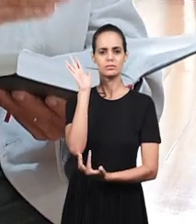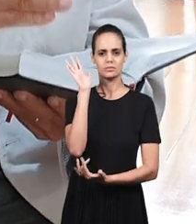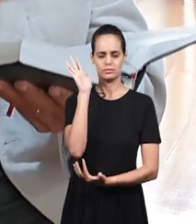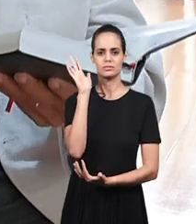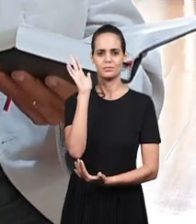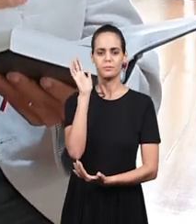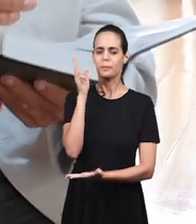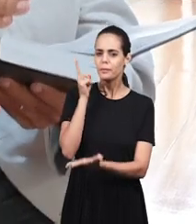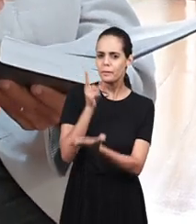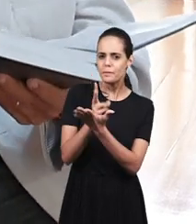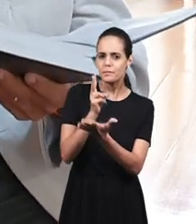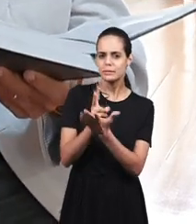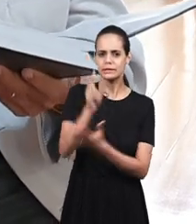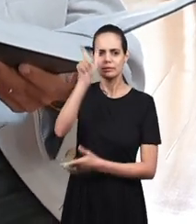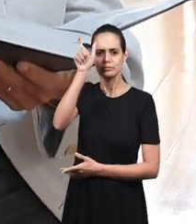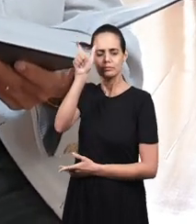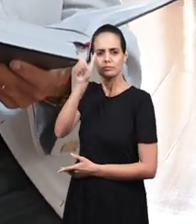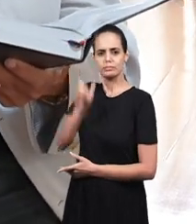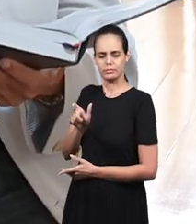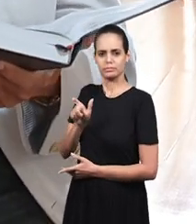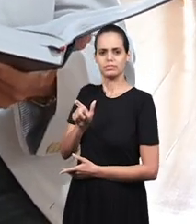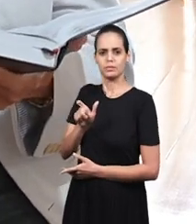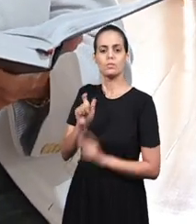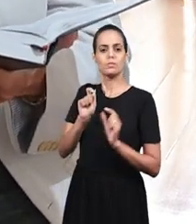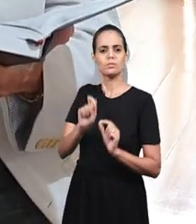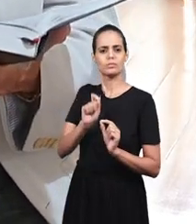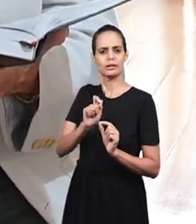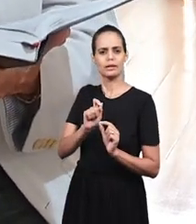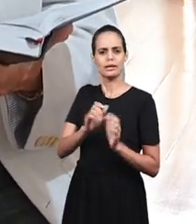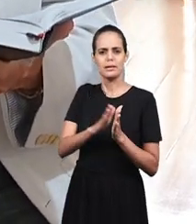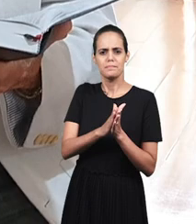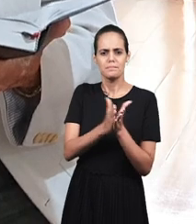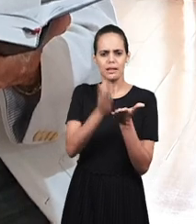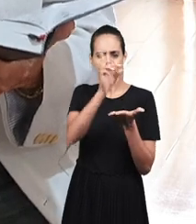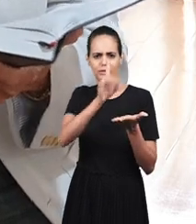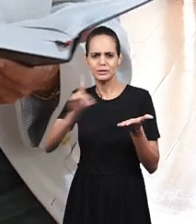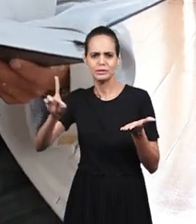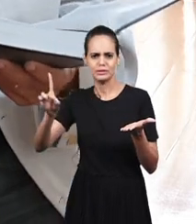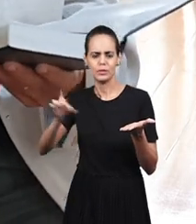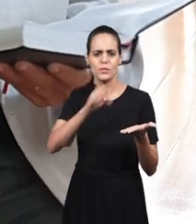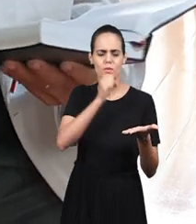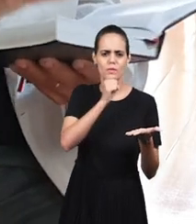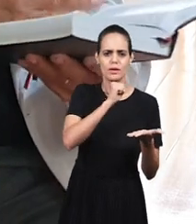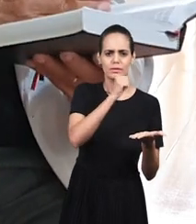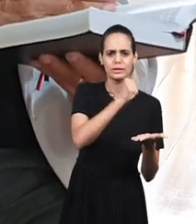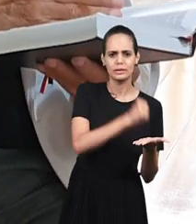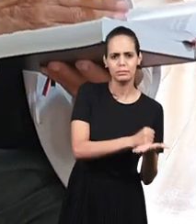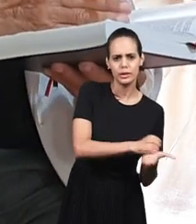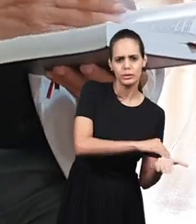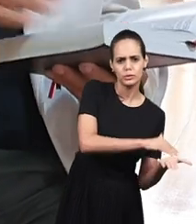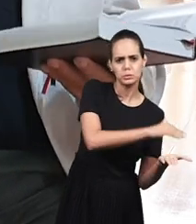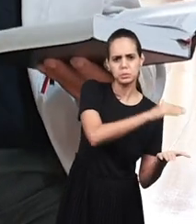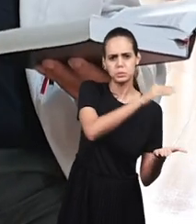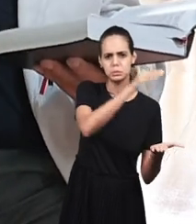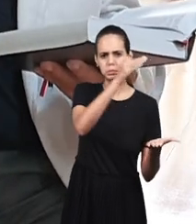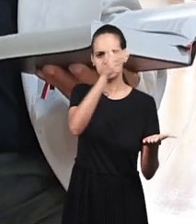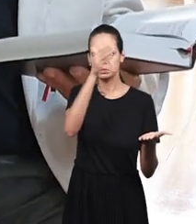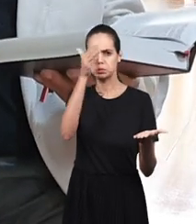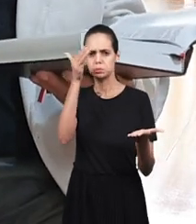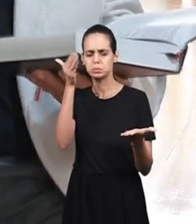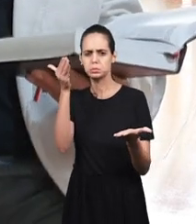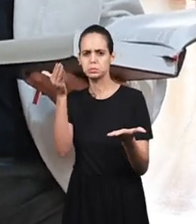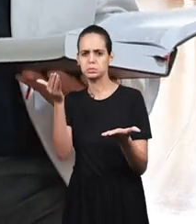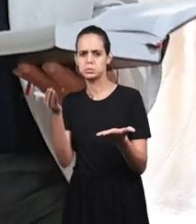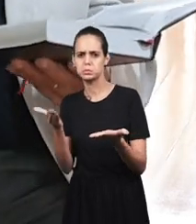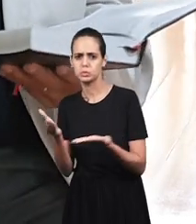la figure de l'agneau, du sang. C'est la même figure que vous allez voir dans toute l'histoire biblique